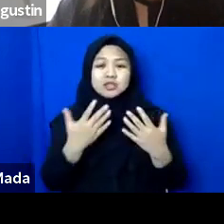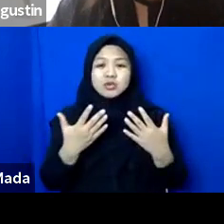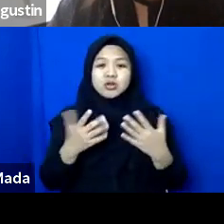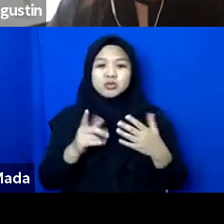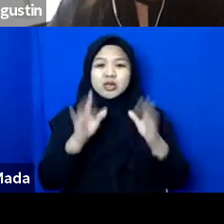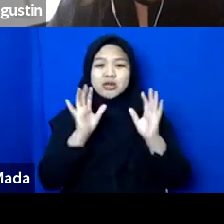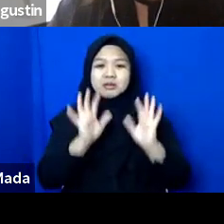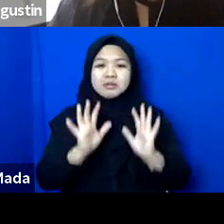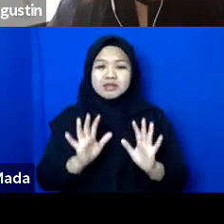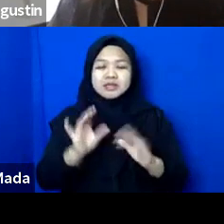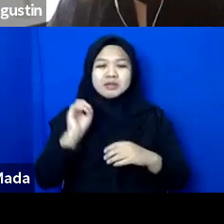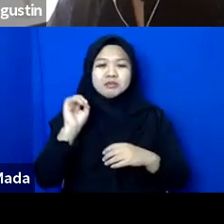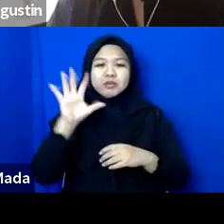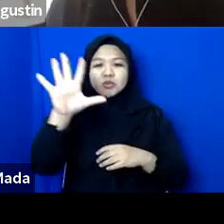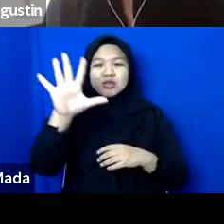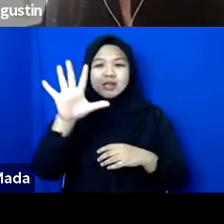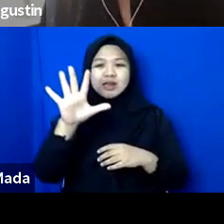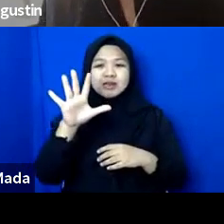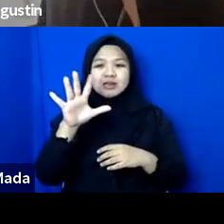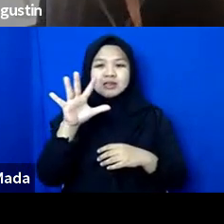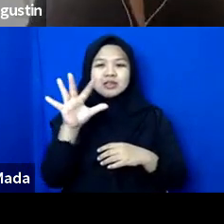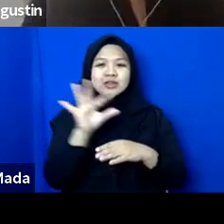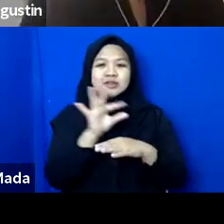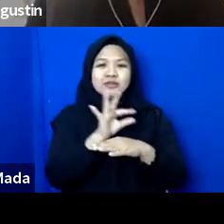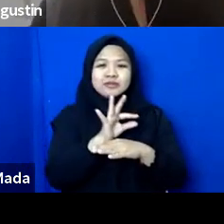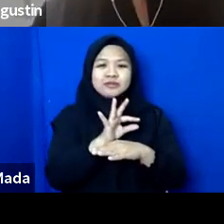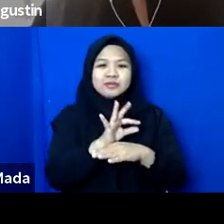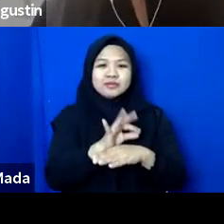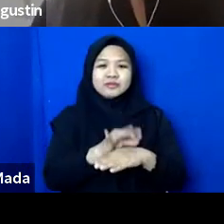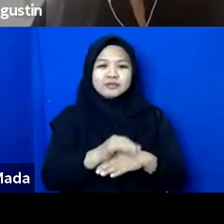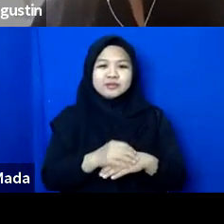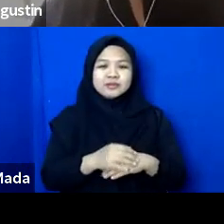ilmiah penyetaraan pemutaran berikutnya